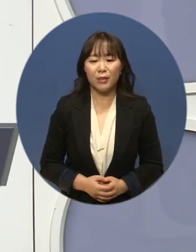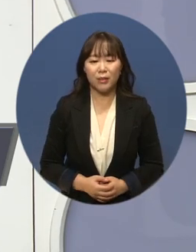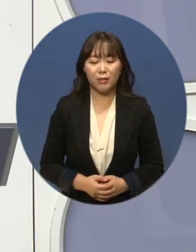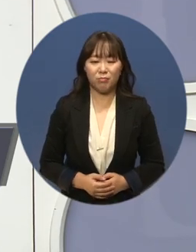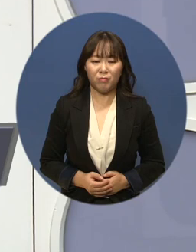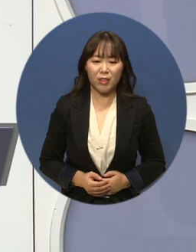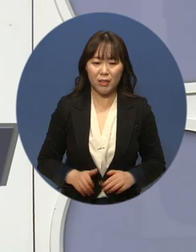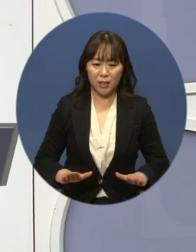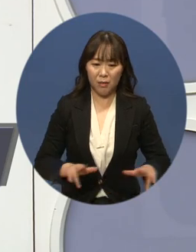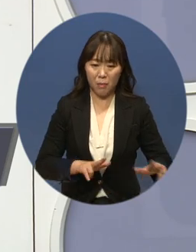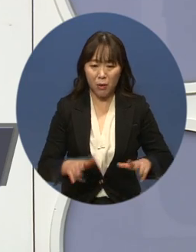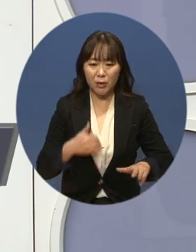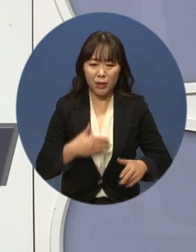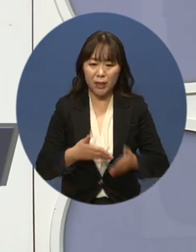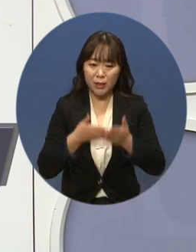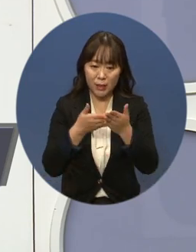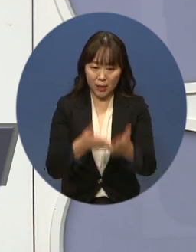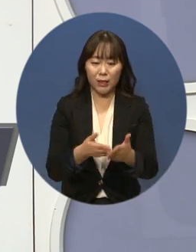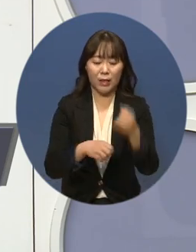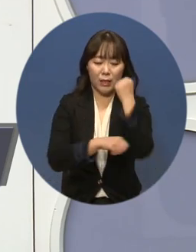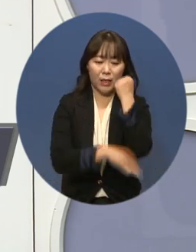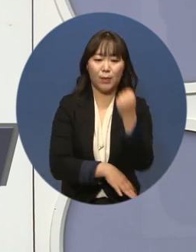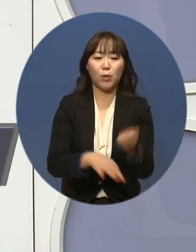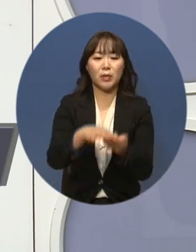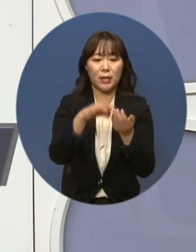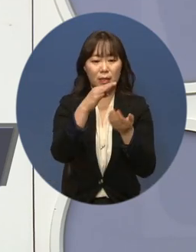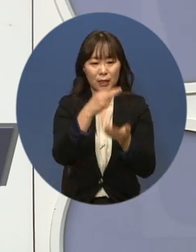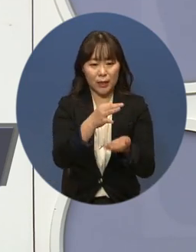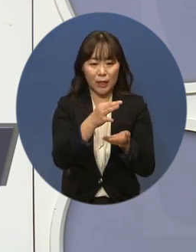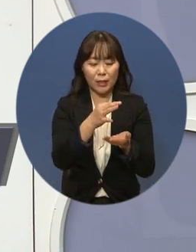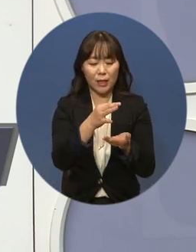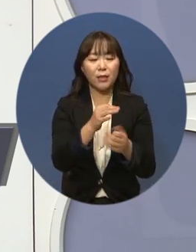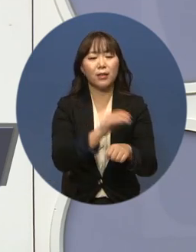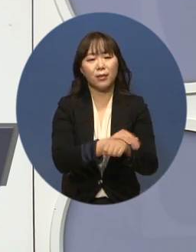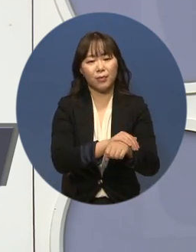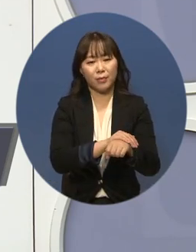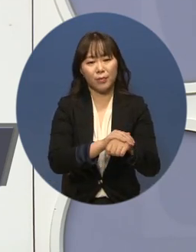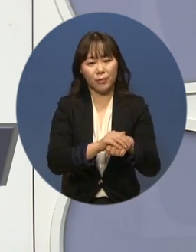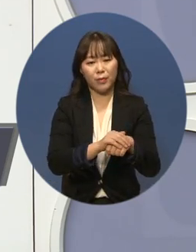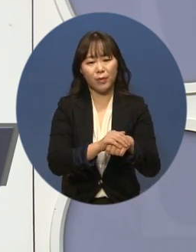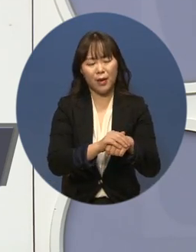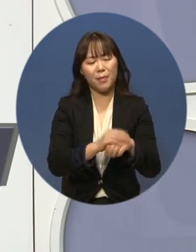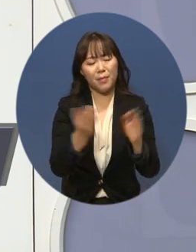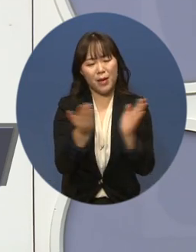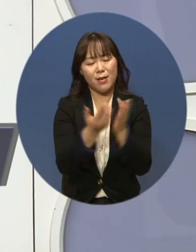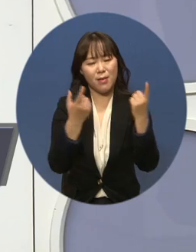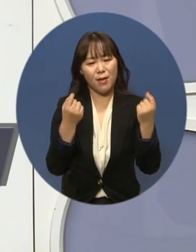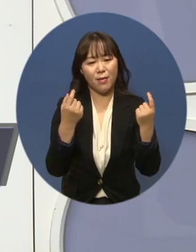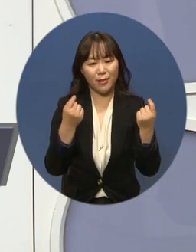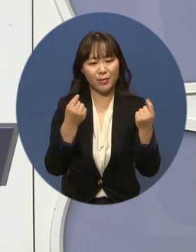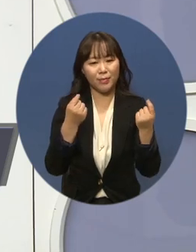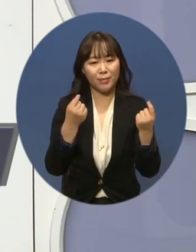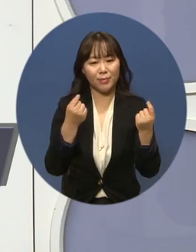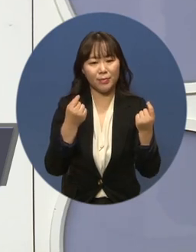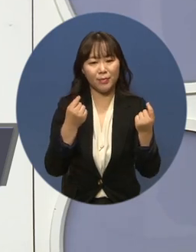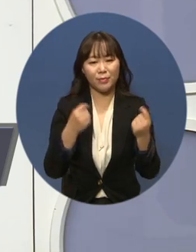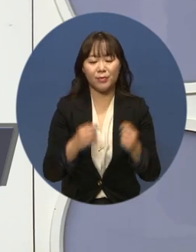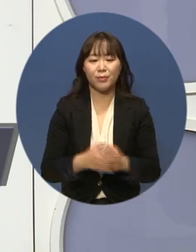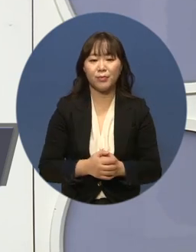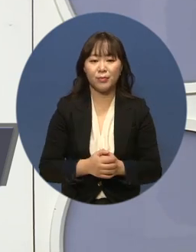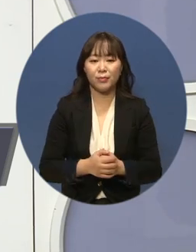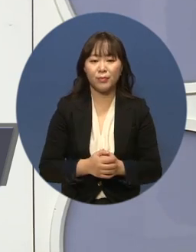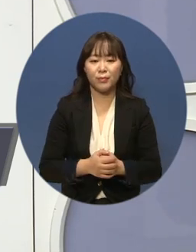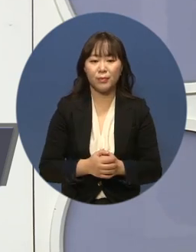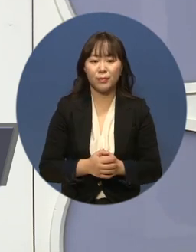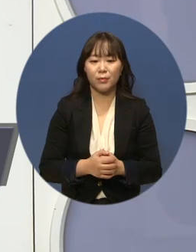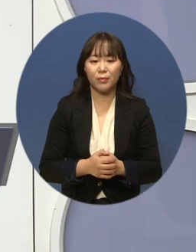당장은 오히려 제가 제안한 그 기본 자산이 훨씬 더 맞겠다. 대부분 우리